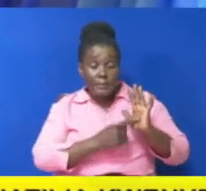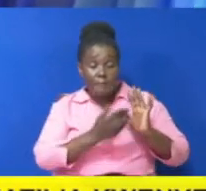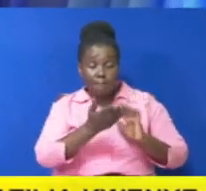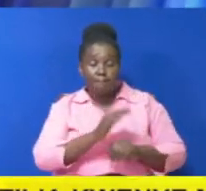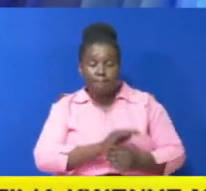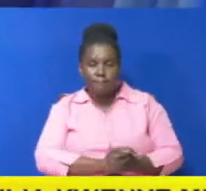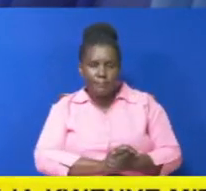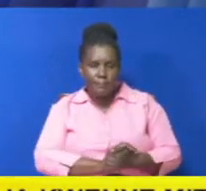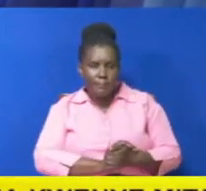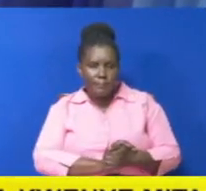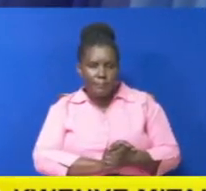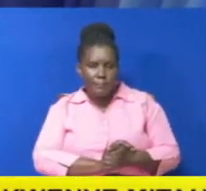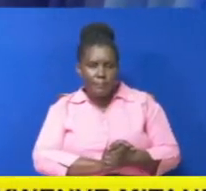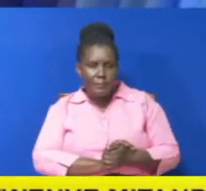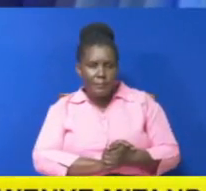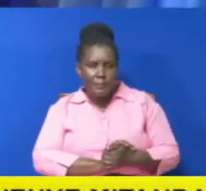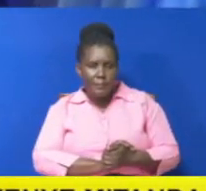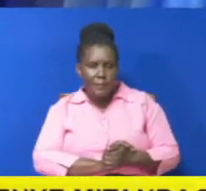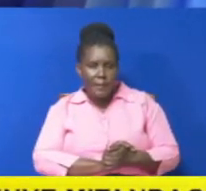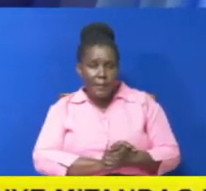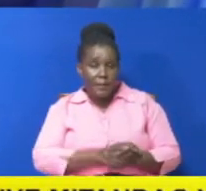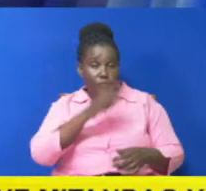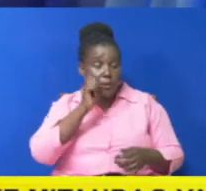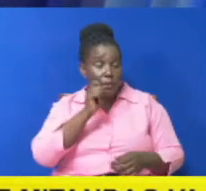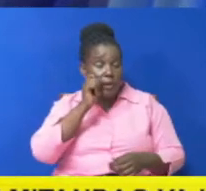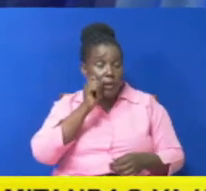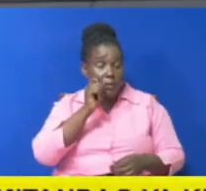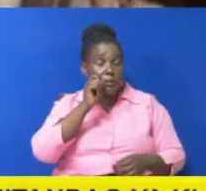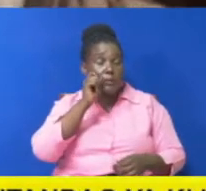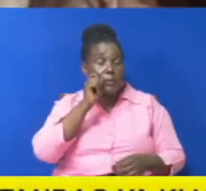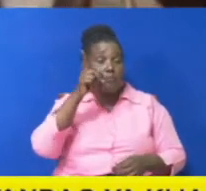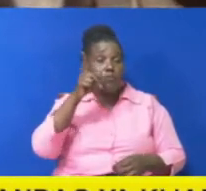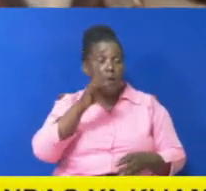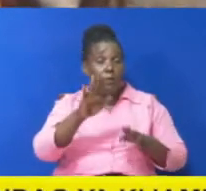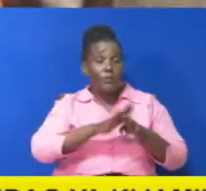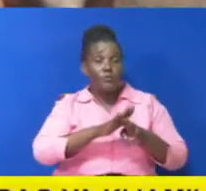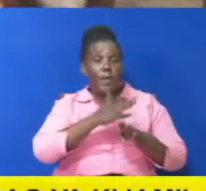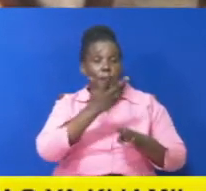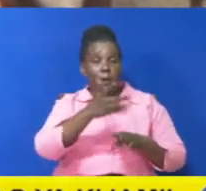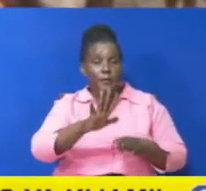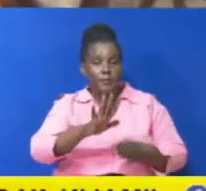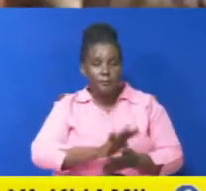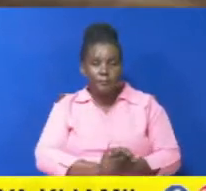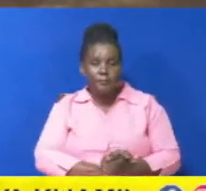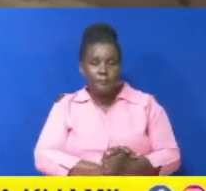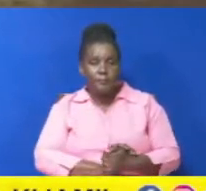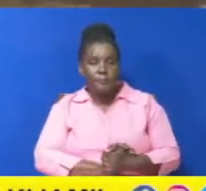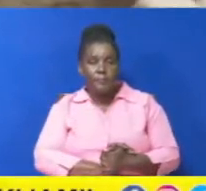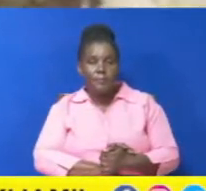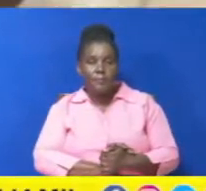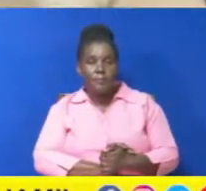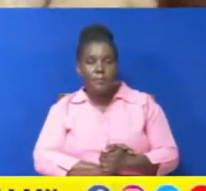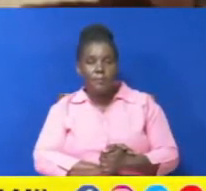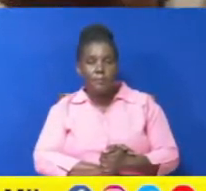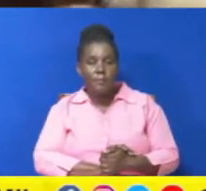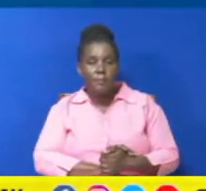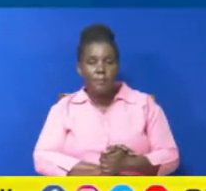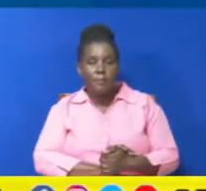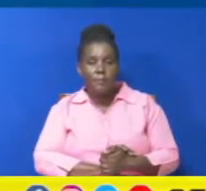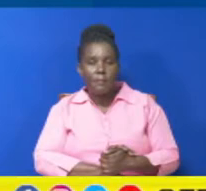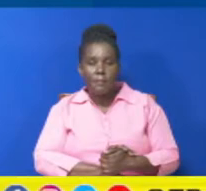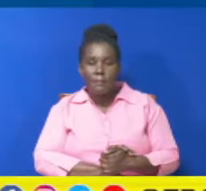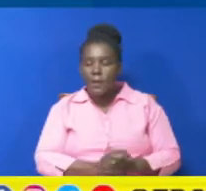wa vibali mapema. Kwanza kutambua watumiaji maji ambao hatujawapambanua wote.